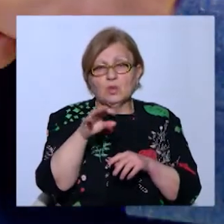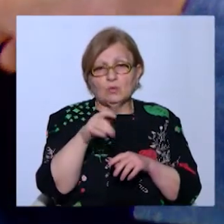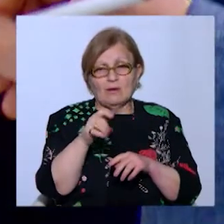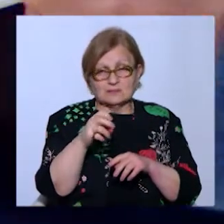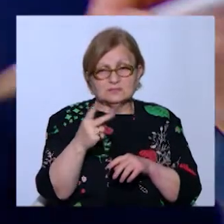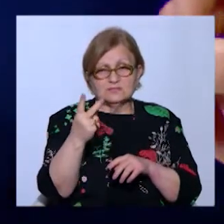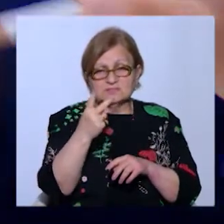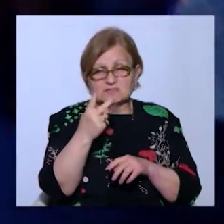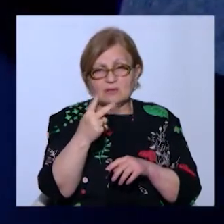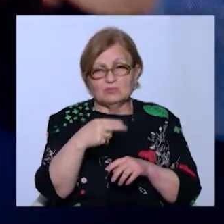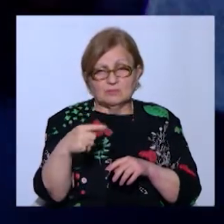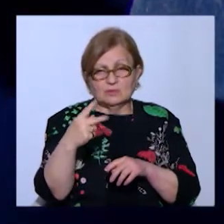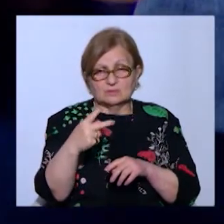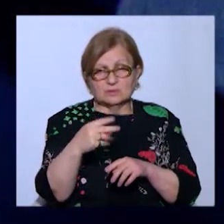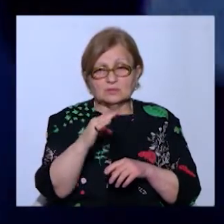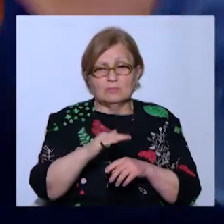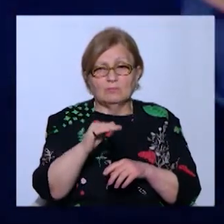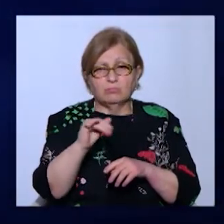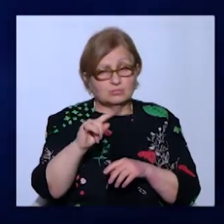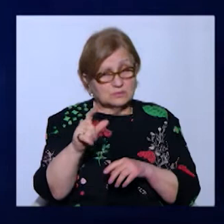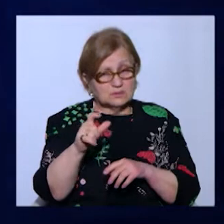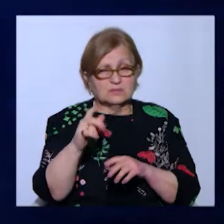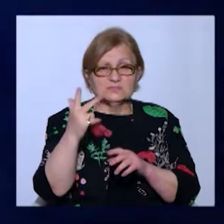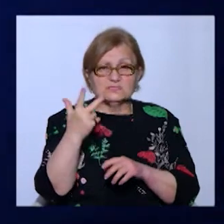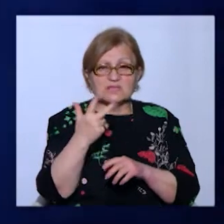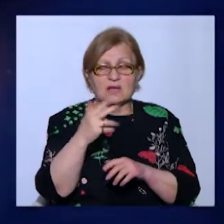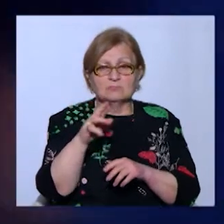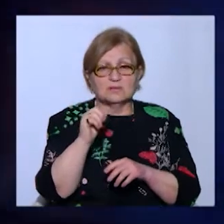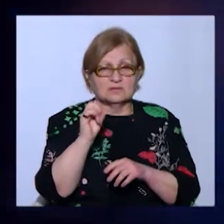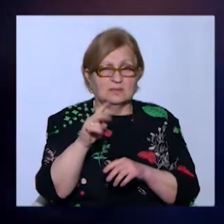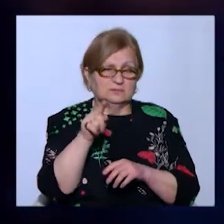3 მეორედის ფუძით 3-დან.